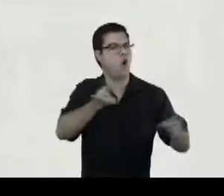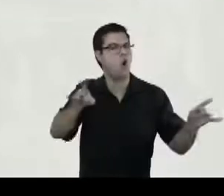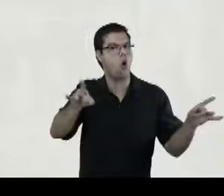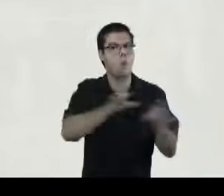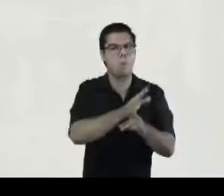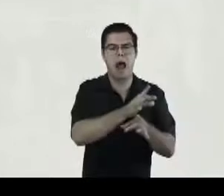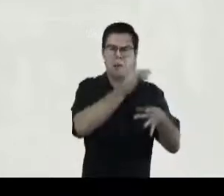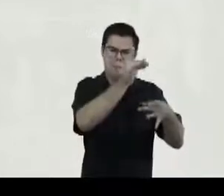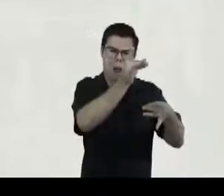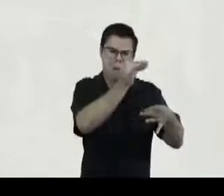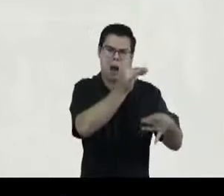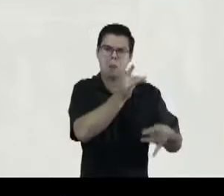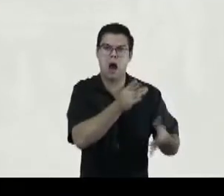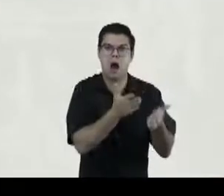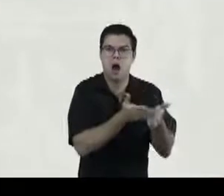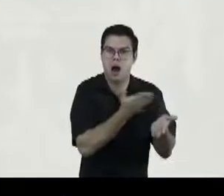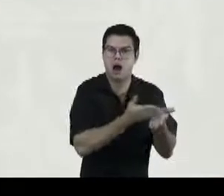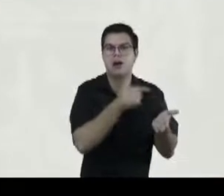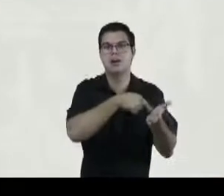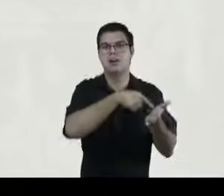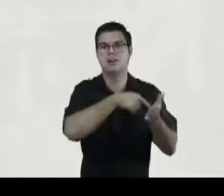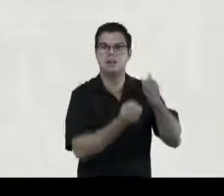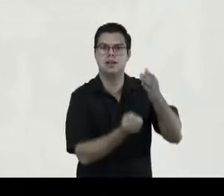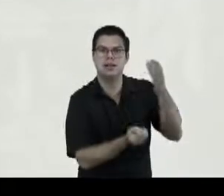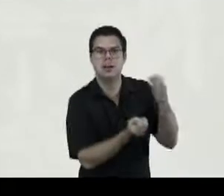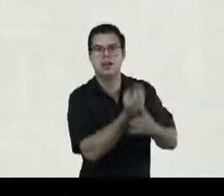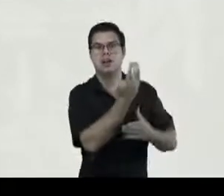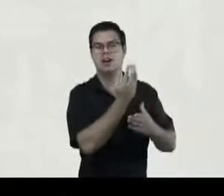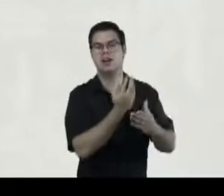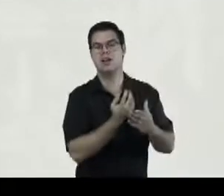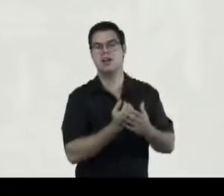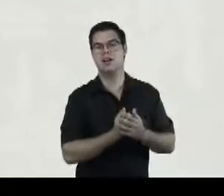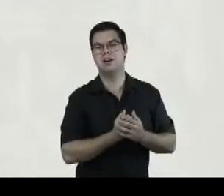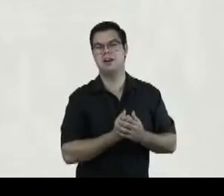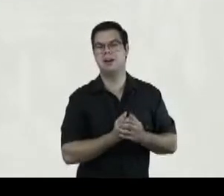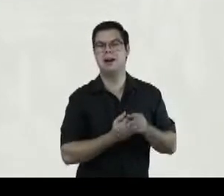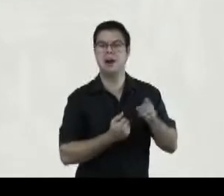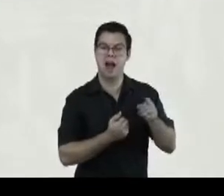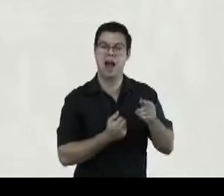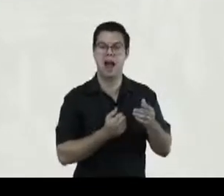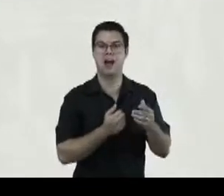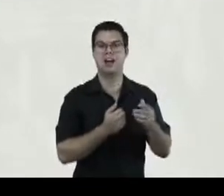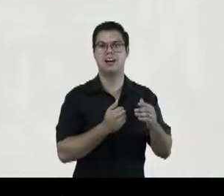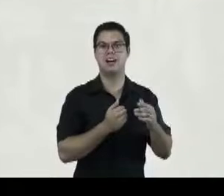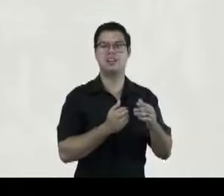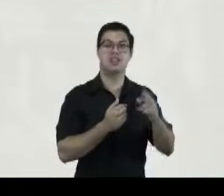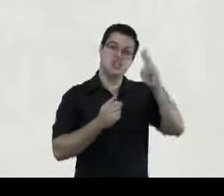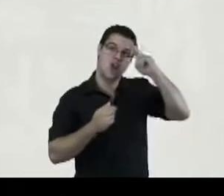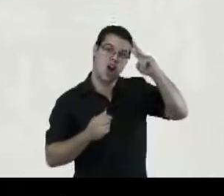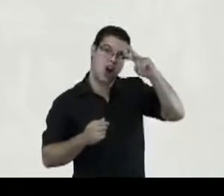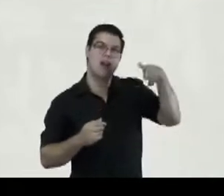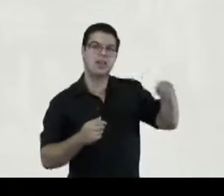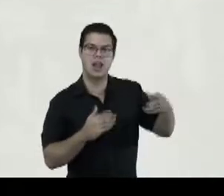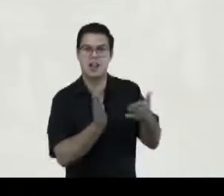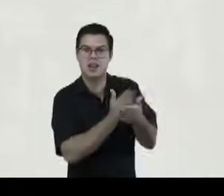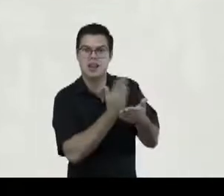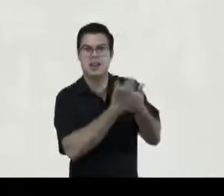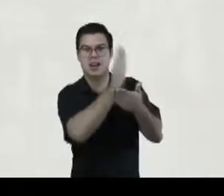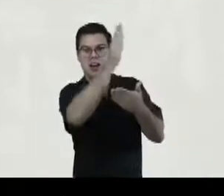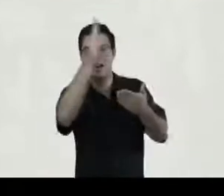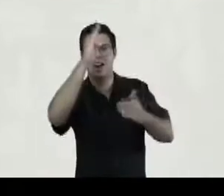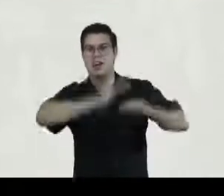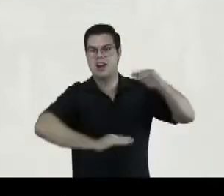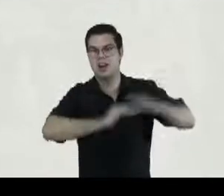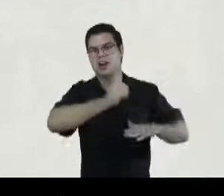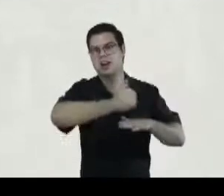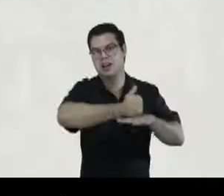choix des bibliographes. On va voir dans un instant des exemples, comme par exemple la bibliographie